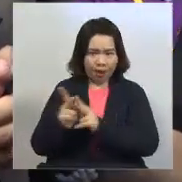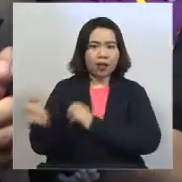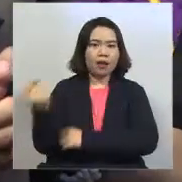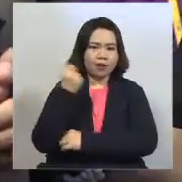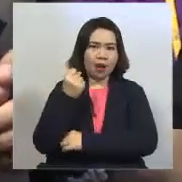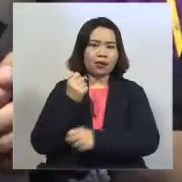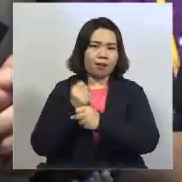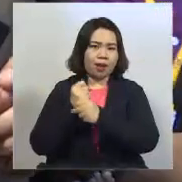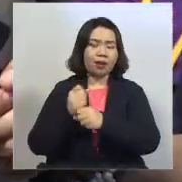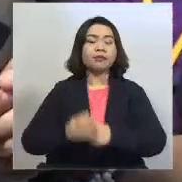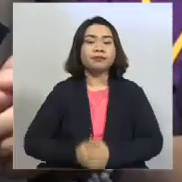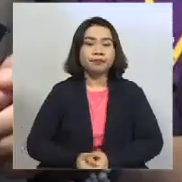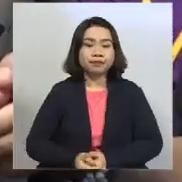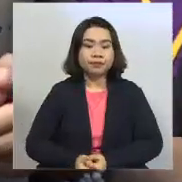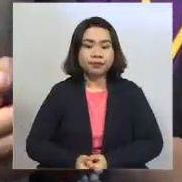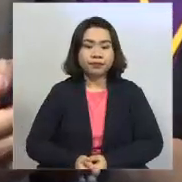การควบคุมแล้ว